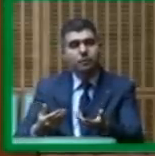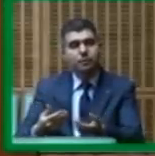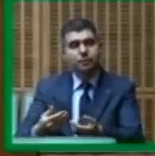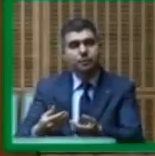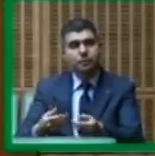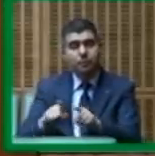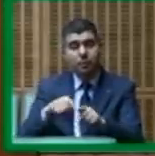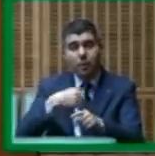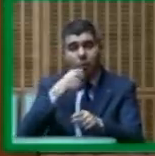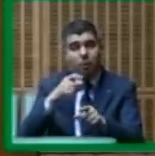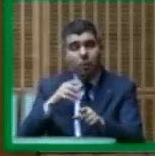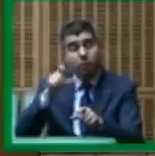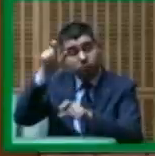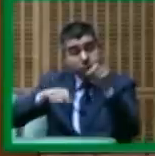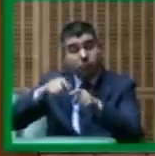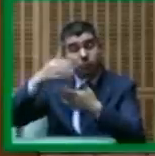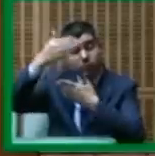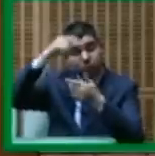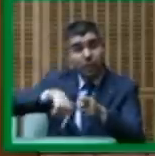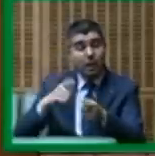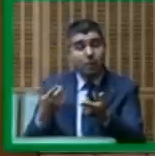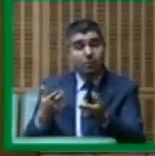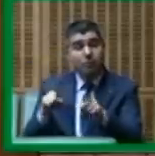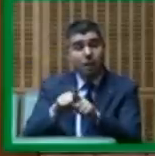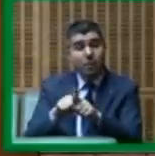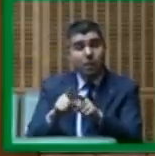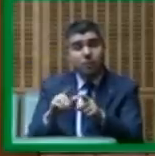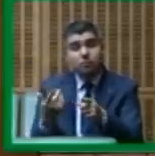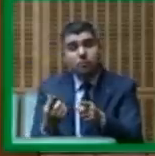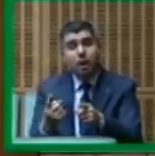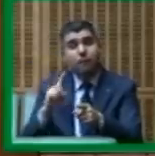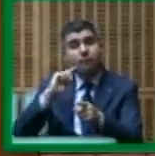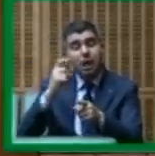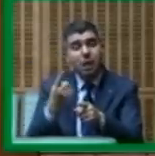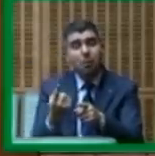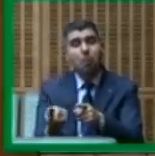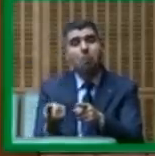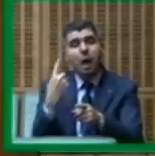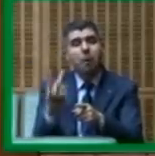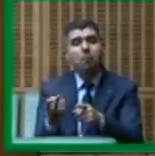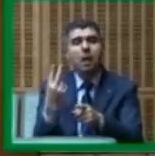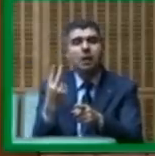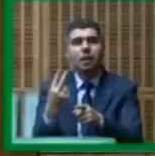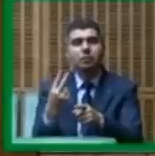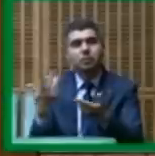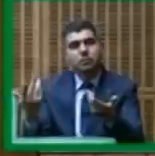راه كاين المغاربه اللي كيعيشوا بضع مئات من الدراهم في الشهر،